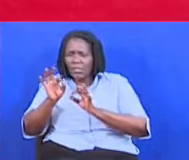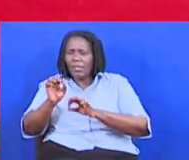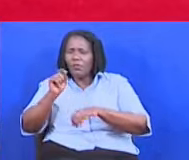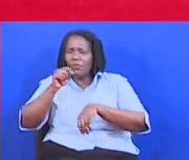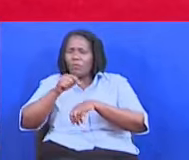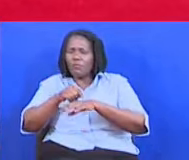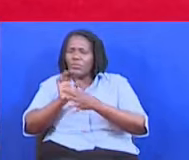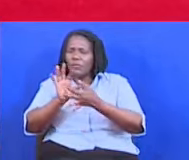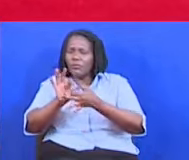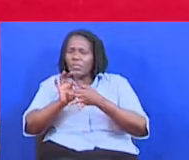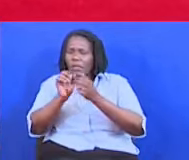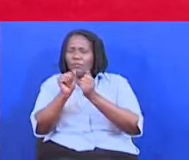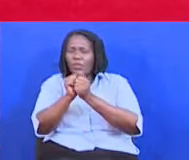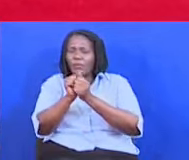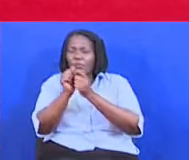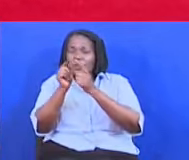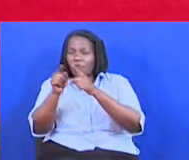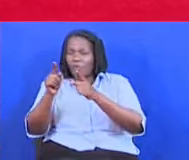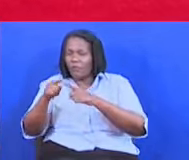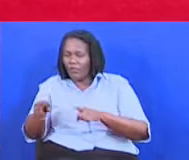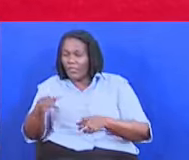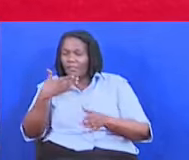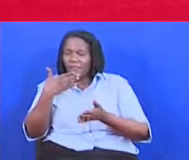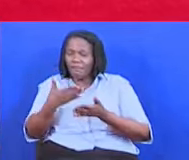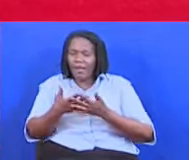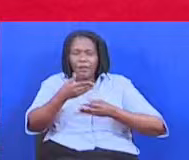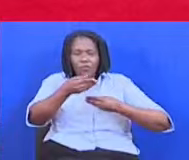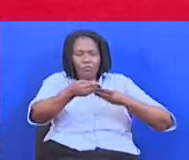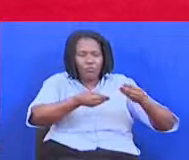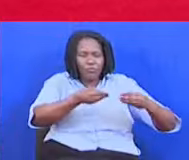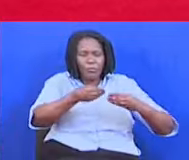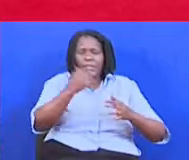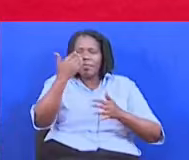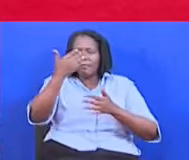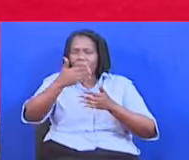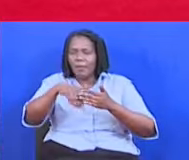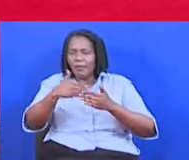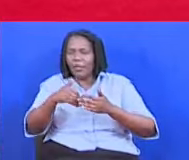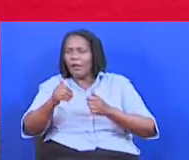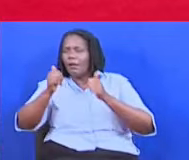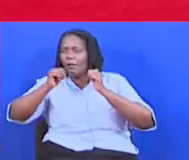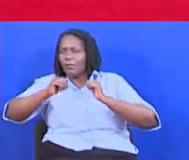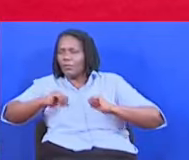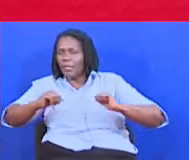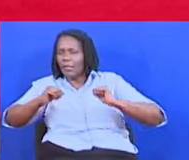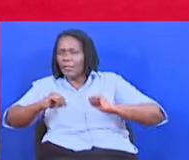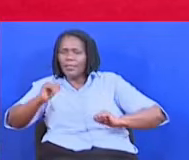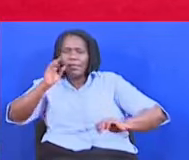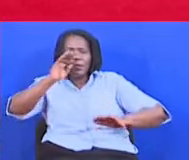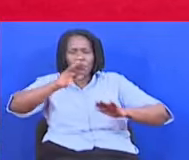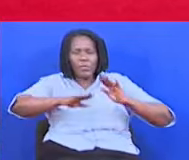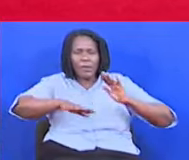katika masuala mbalimbali ikiwemo uchumi, biashara, utalii,